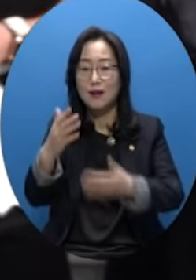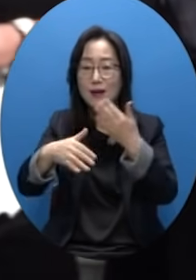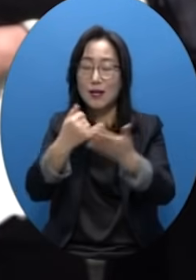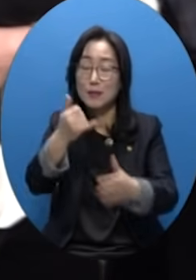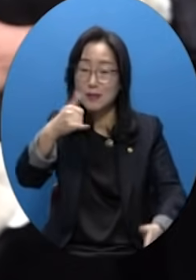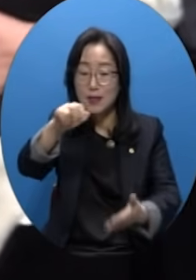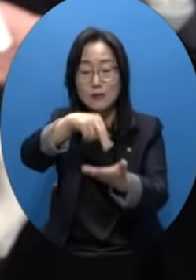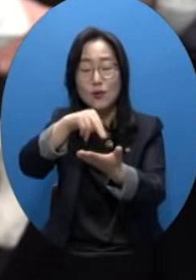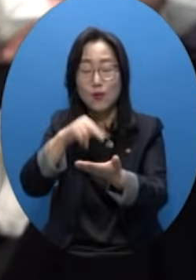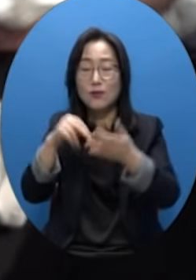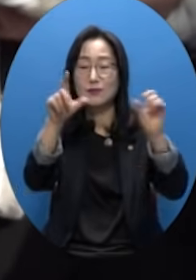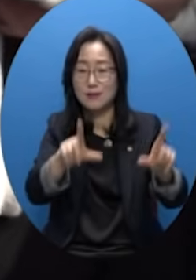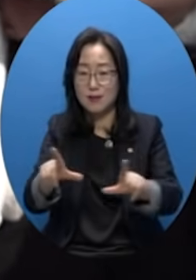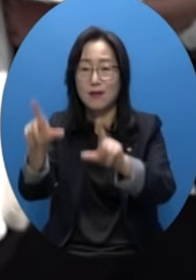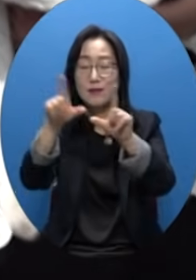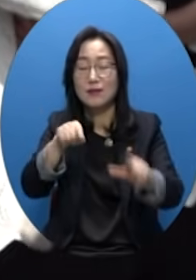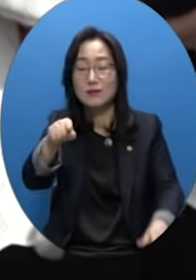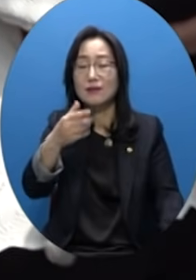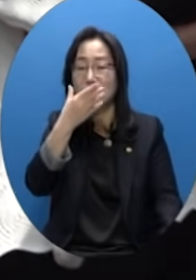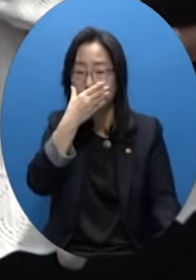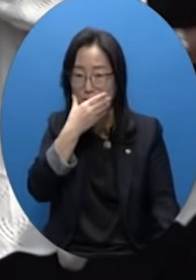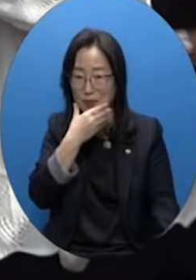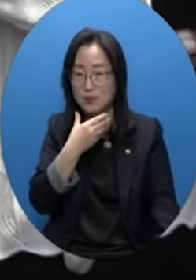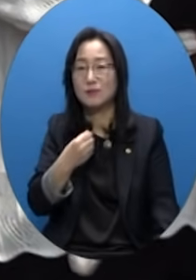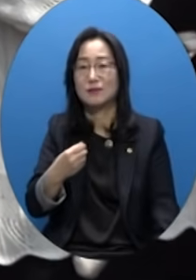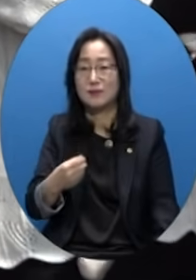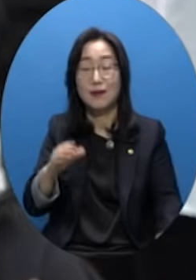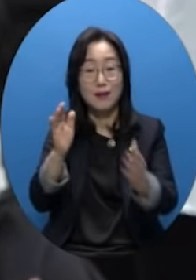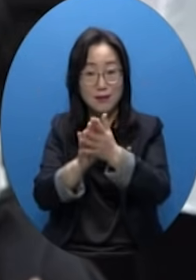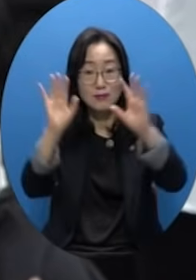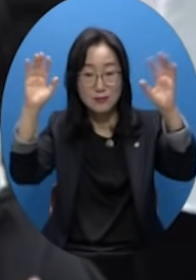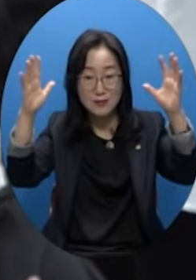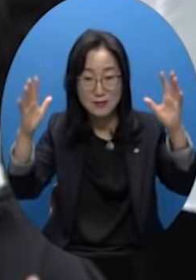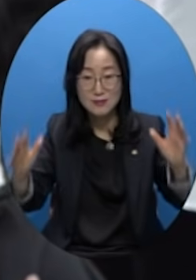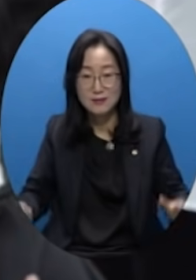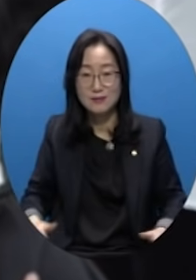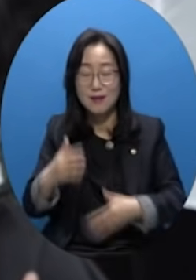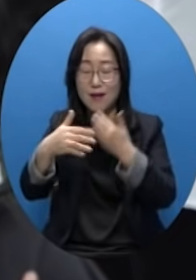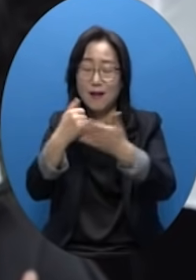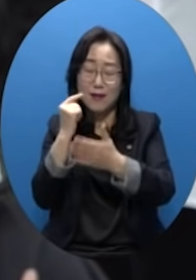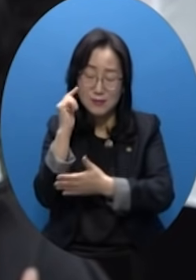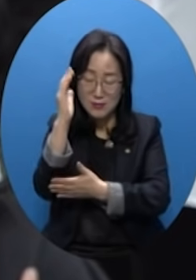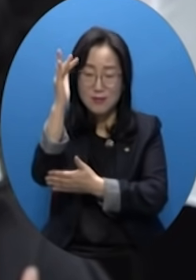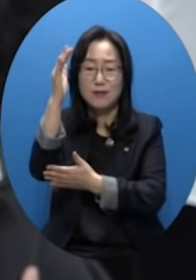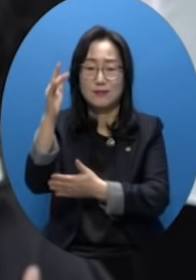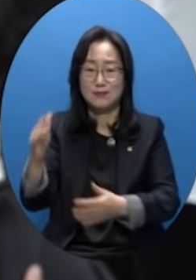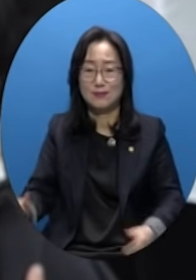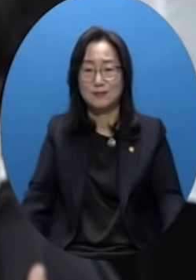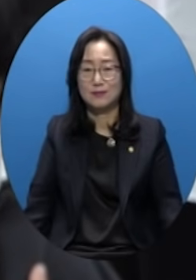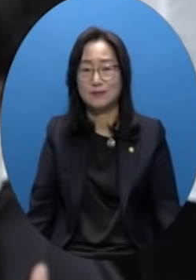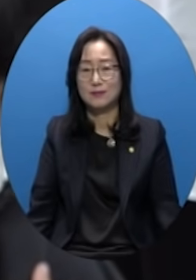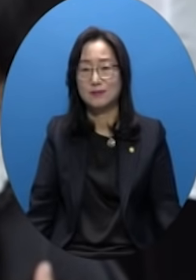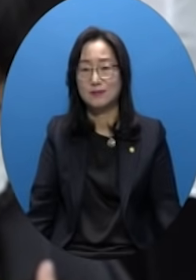자녀로 살아가는 것 이것이 행복이라고 할렐루야 하는 경우 돌립니다